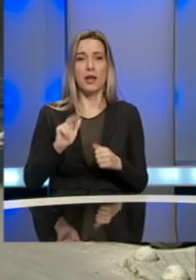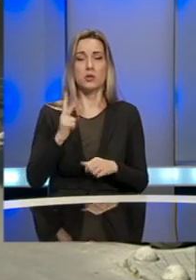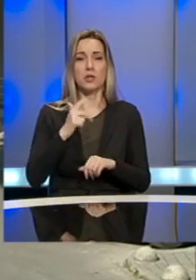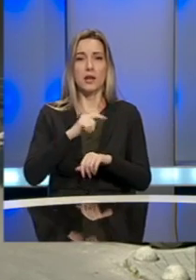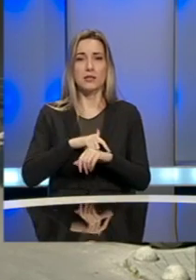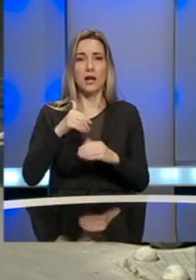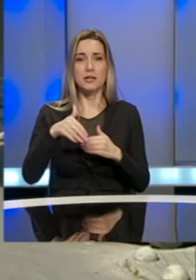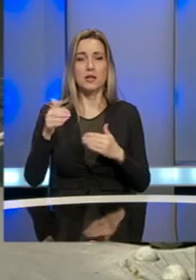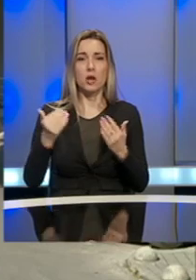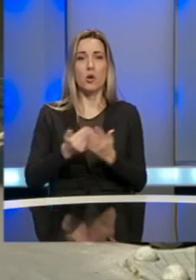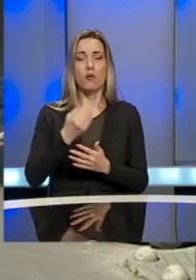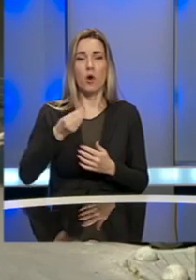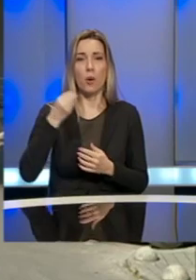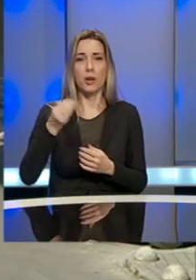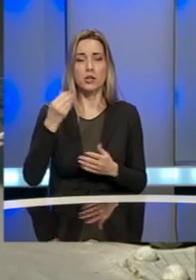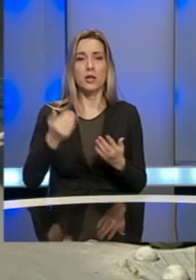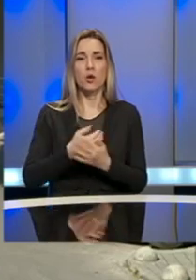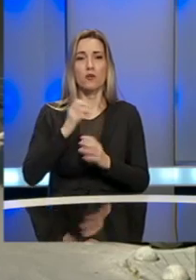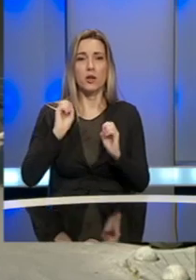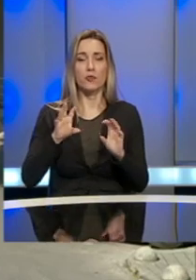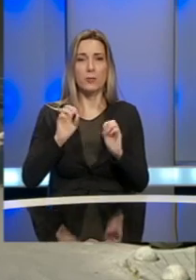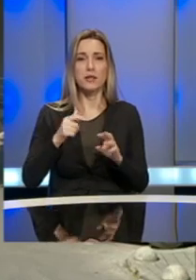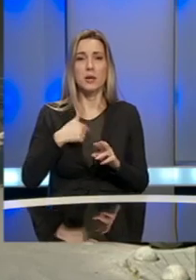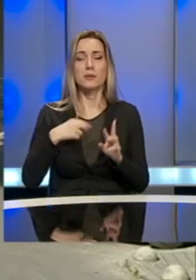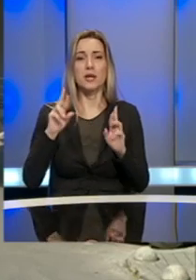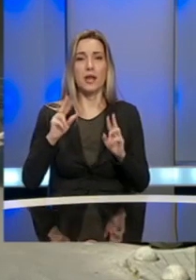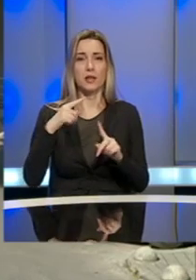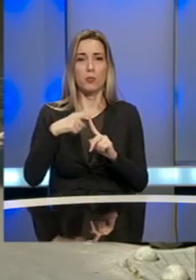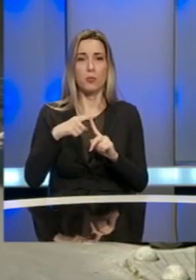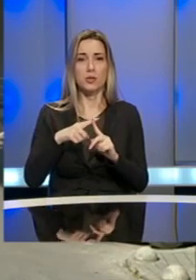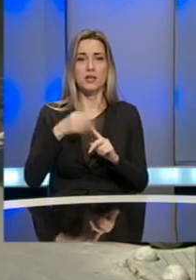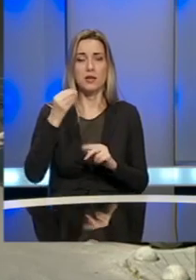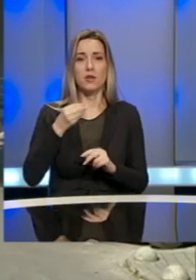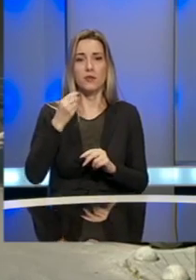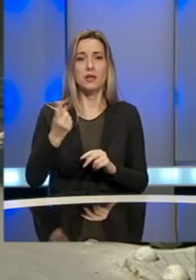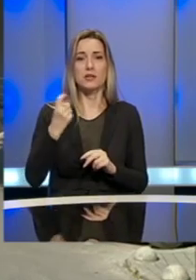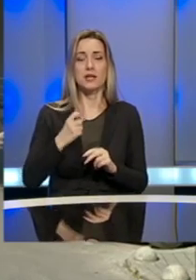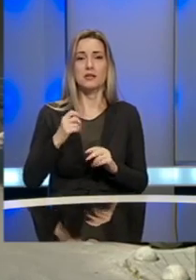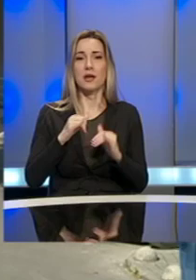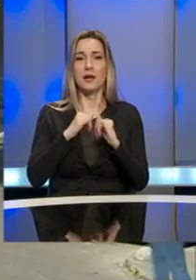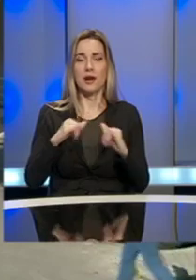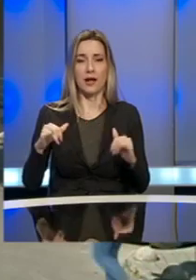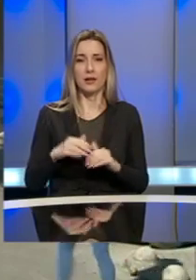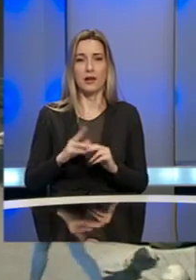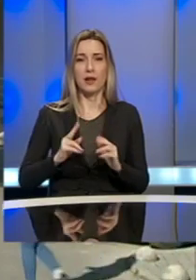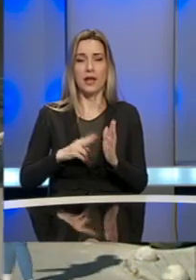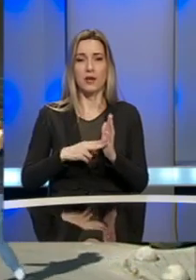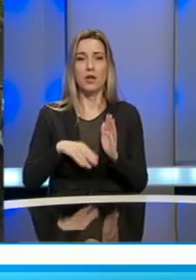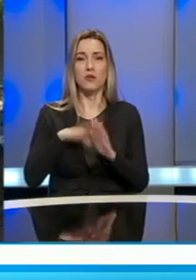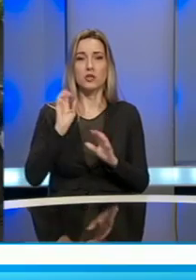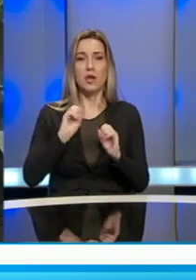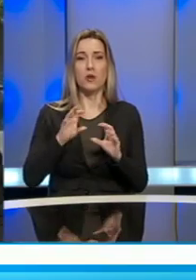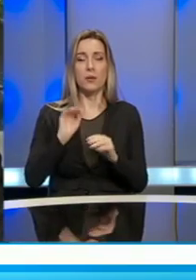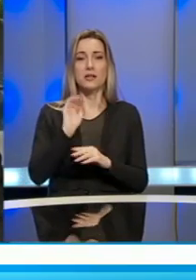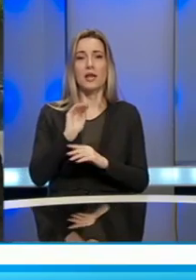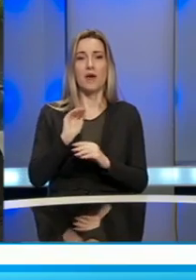13 sati slijedi novo obraćanje, nove informacije, mi se nadamo pozitivne vijesti iz grada na Neretvi. Naravno, sa više informacija